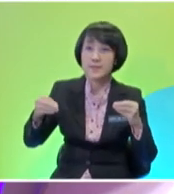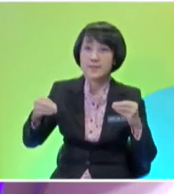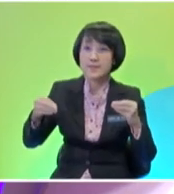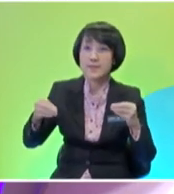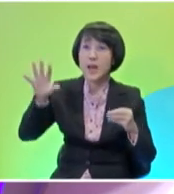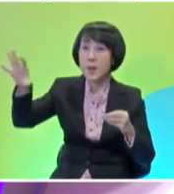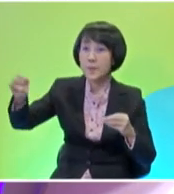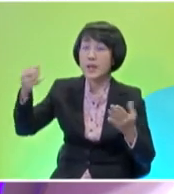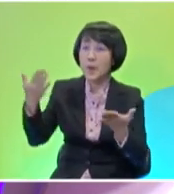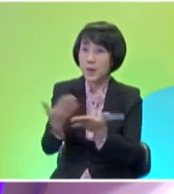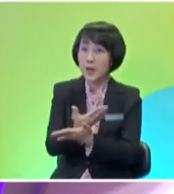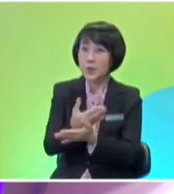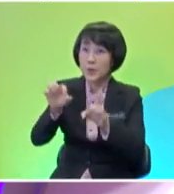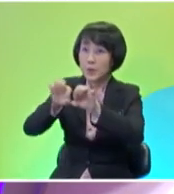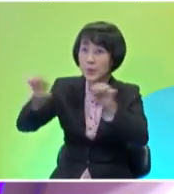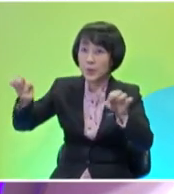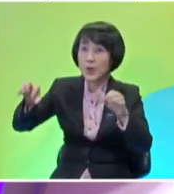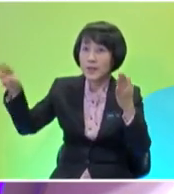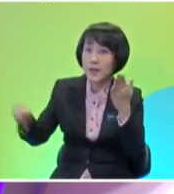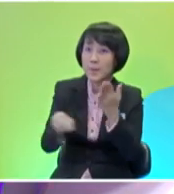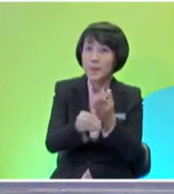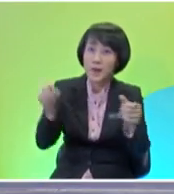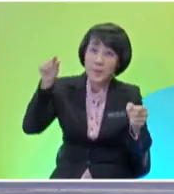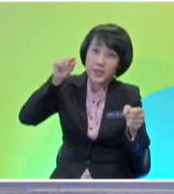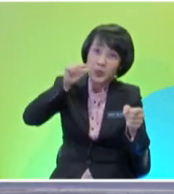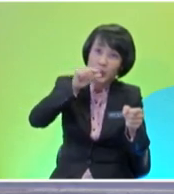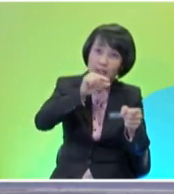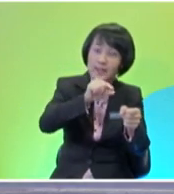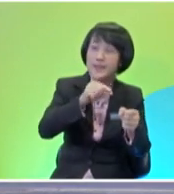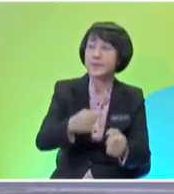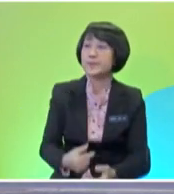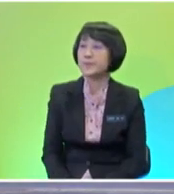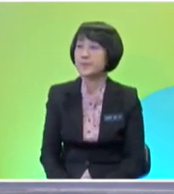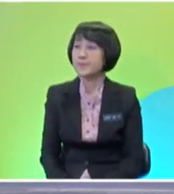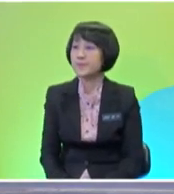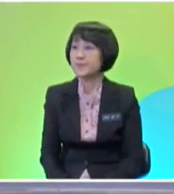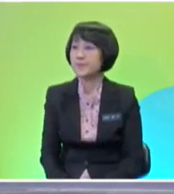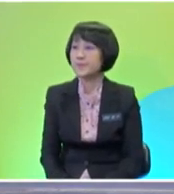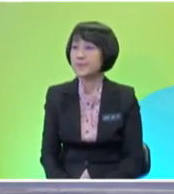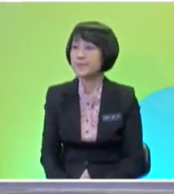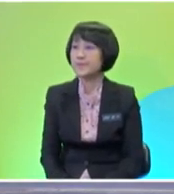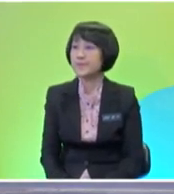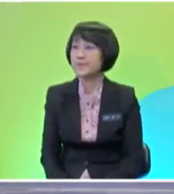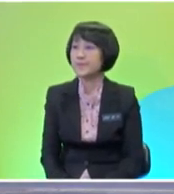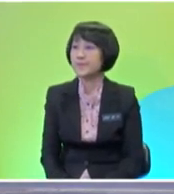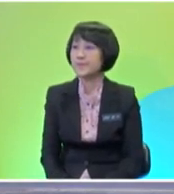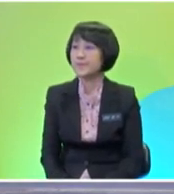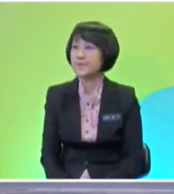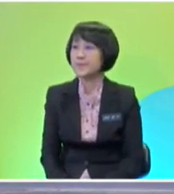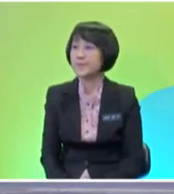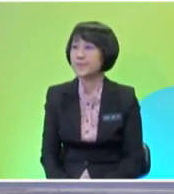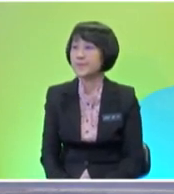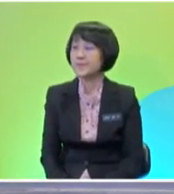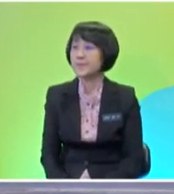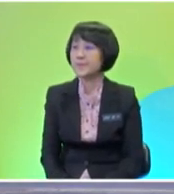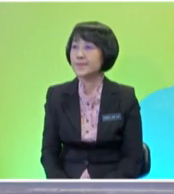sudah habis. Okey. So kita tambah saja belakang, tak ada masalah. Okey, Ifan sekarang tengah tambah lagi gam supaya lagi kukuh. Kita